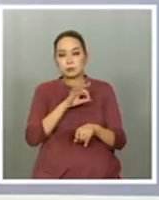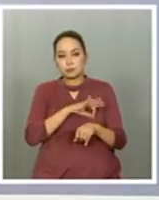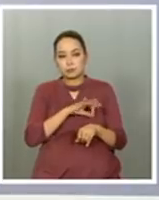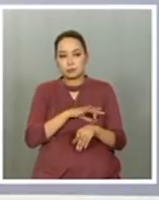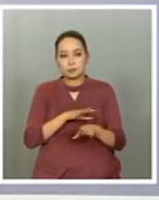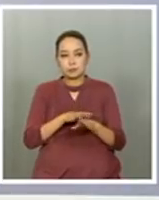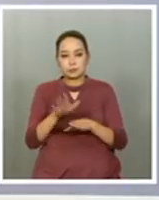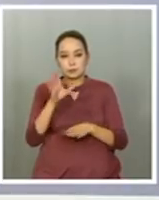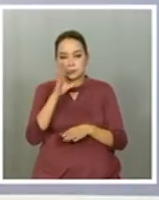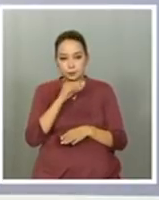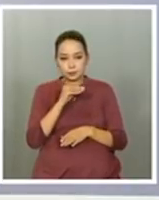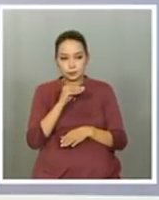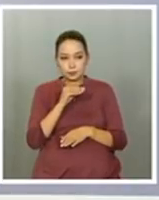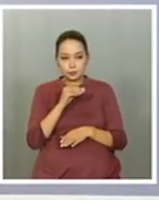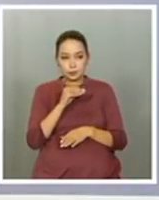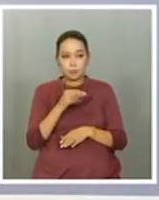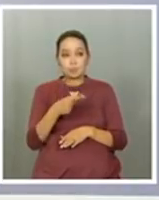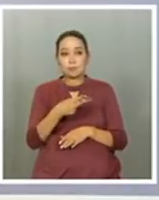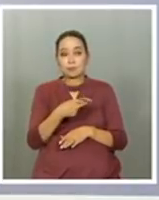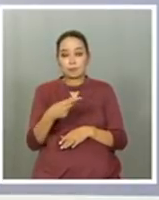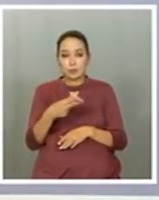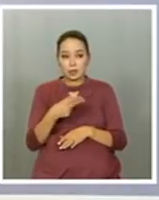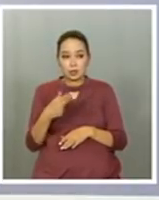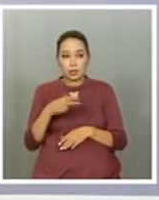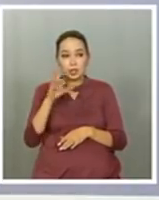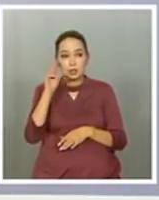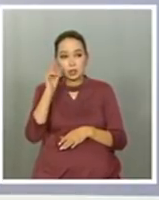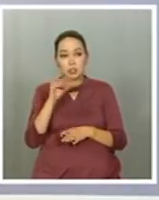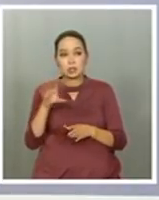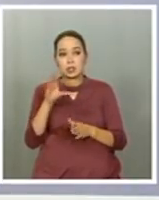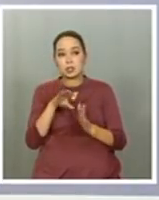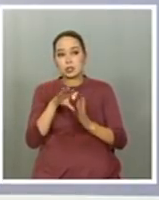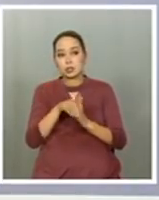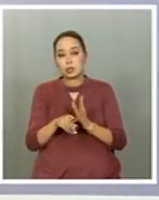қолданылады. Мәтінді, датаны